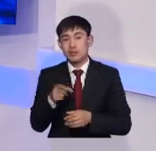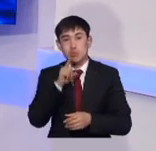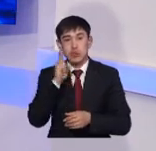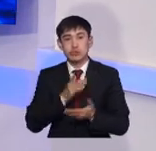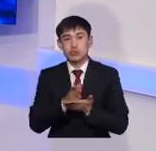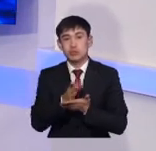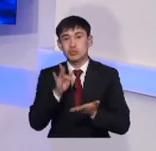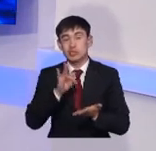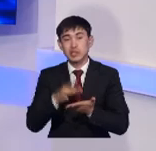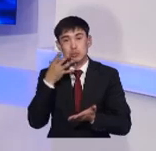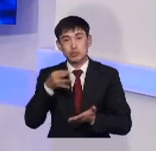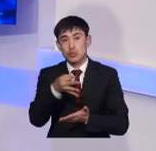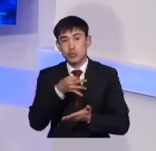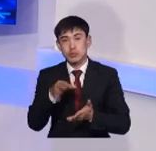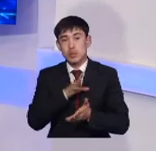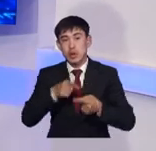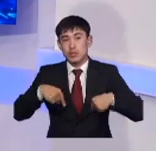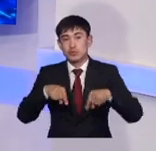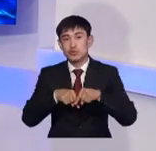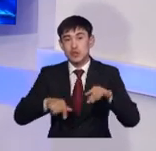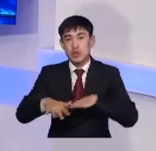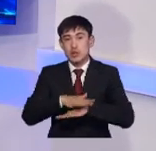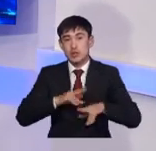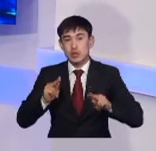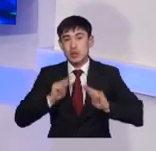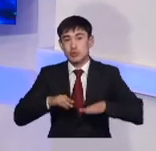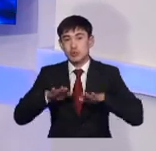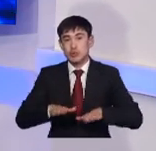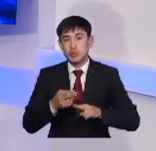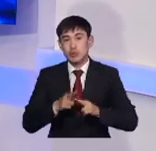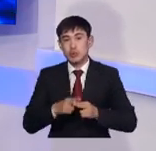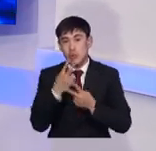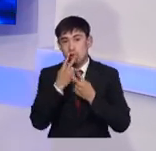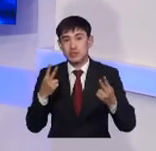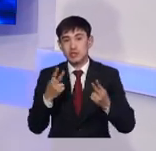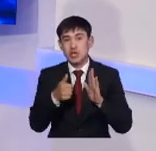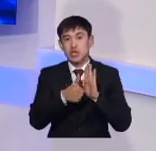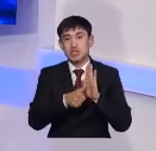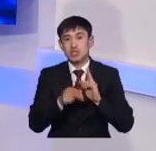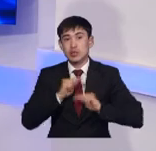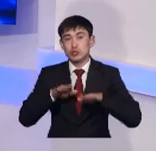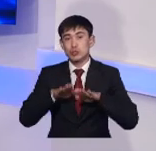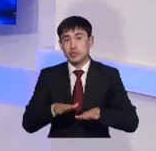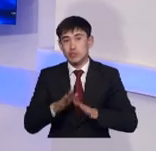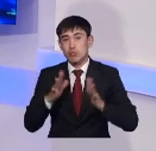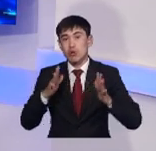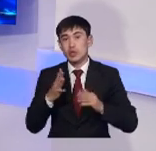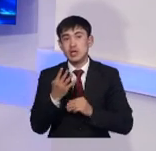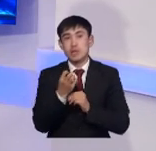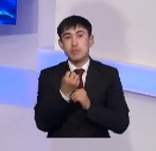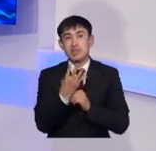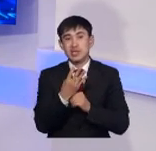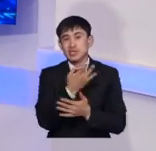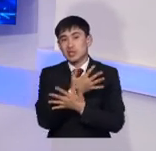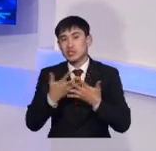молодёжным ресурсным центром Алматинской области была организована Ярмарка вакансий на которой представлены около 60 рабочих мест от более чем